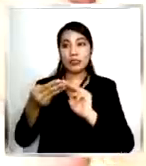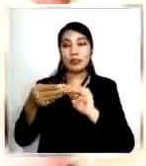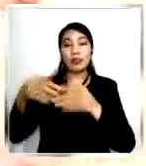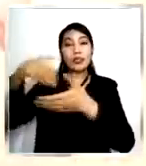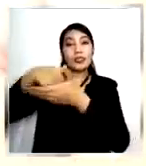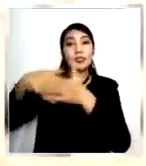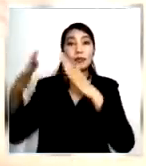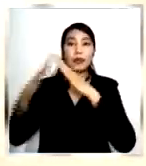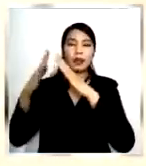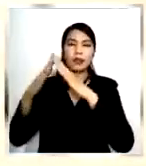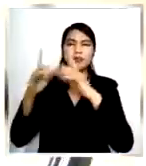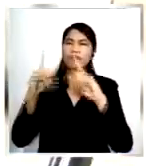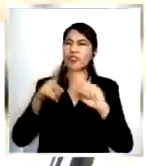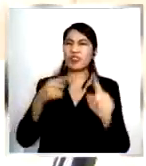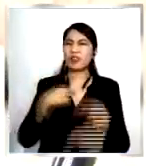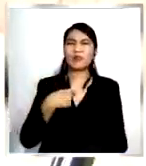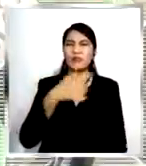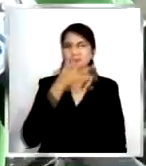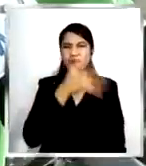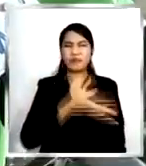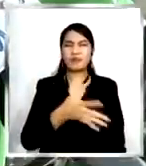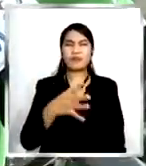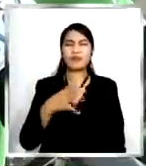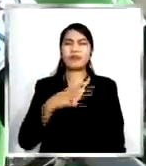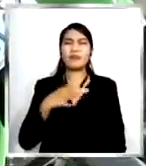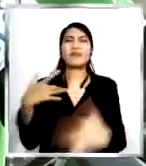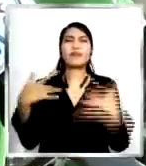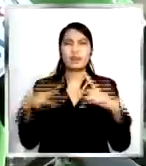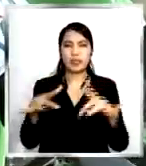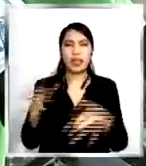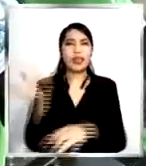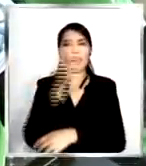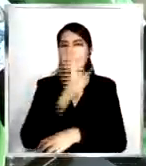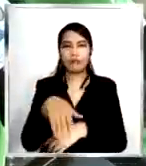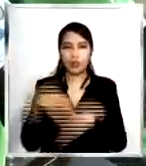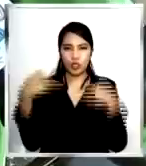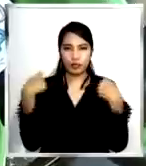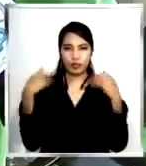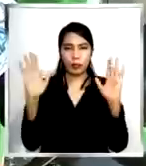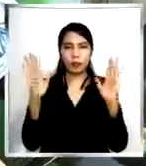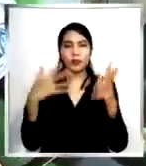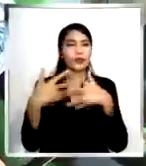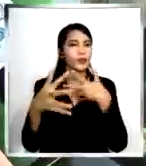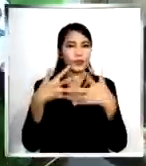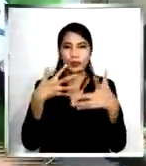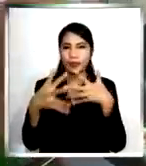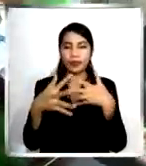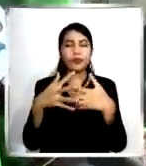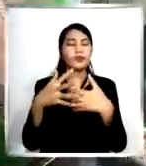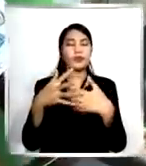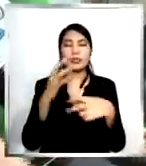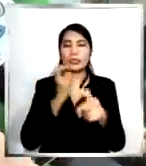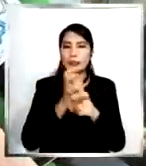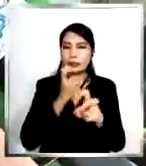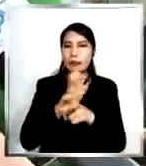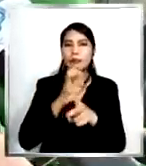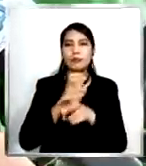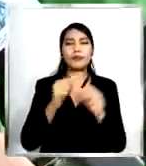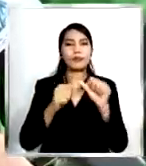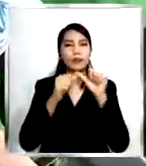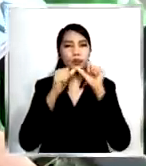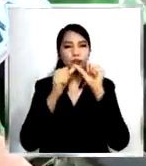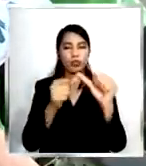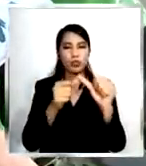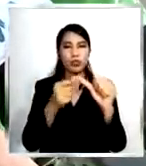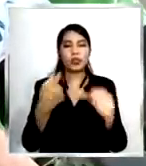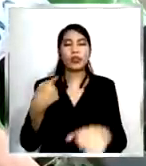na po yun eh. Huwag po tayong susuko kahit sobrang hirap, laban lang kasi sa uli naman po makakamtan din natin yung gusto